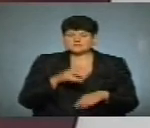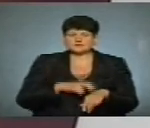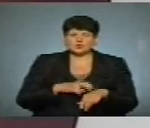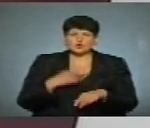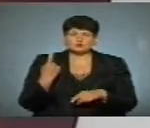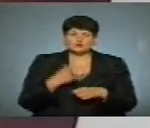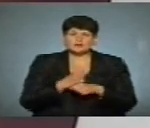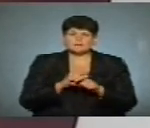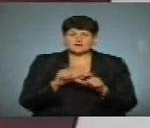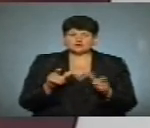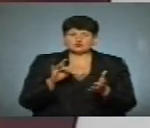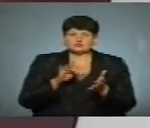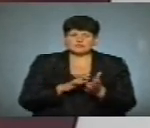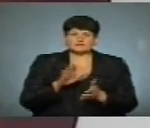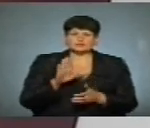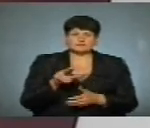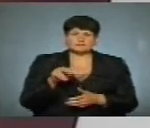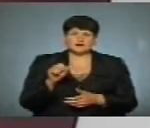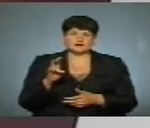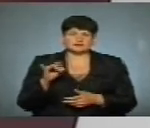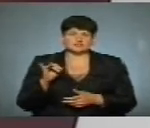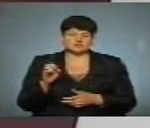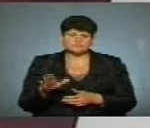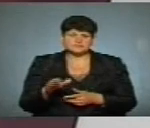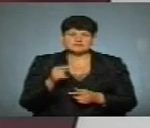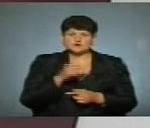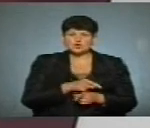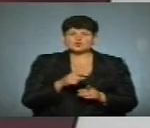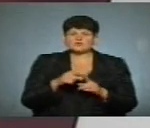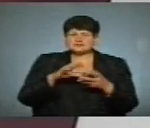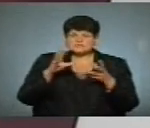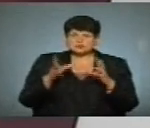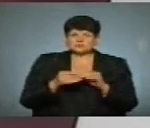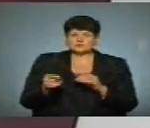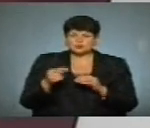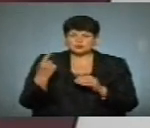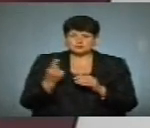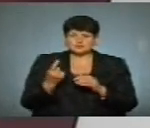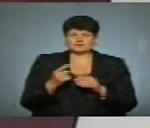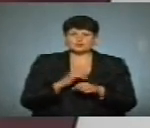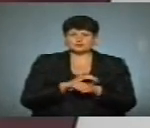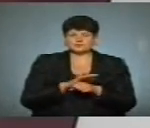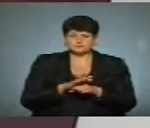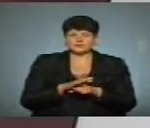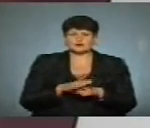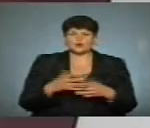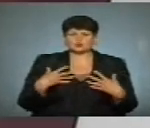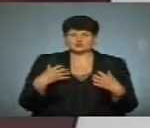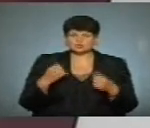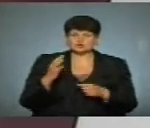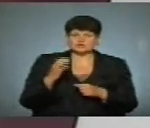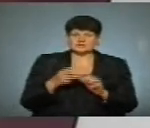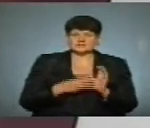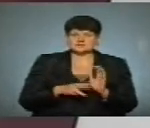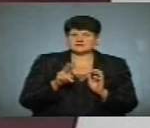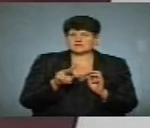епідеміолог обласного лабораторного центру Володимир Паничев. За його словами, загалом на Тернопільщині від COVID-19 одужали